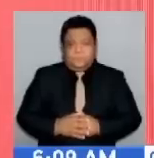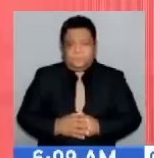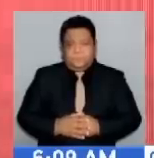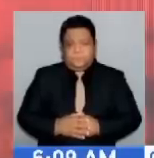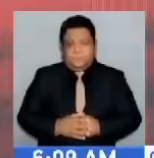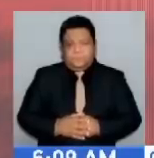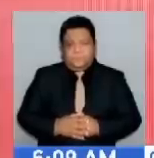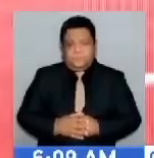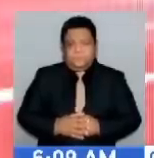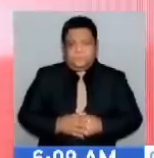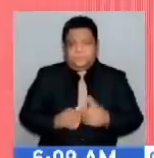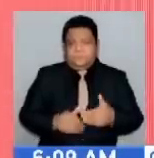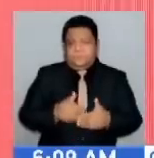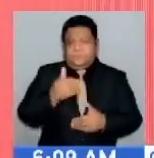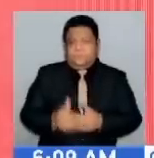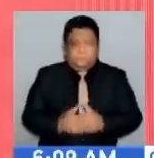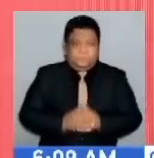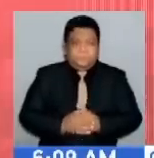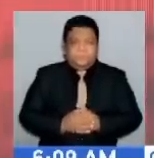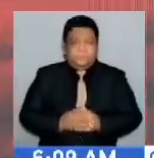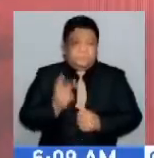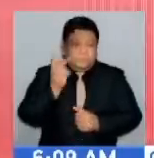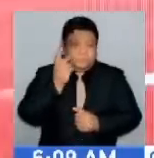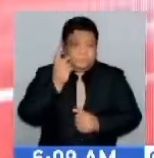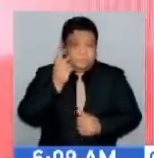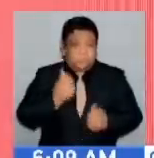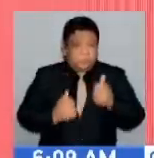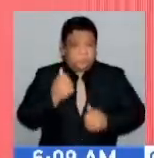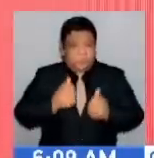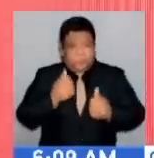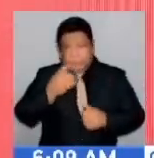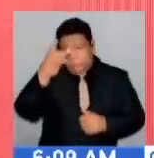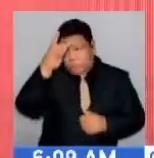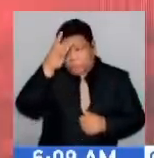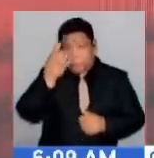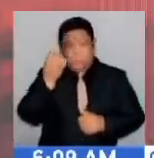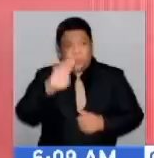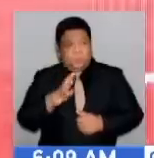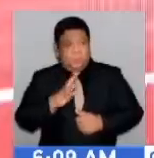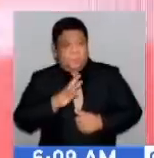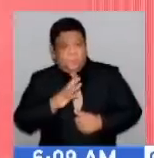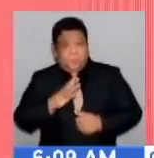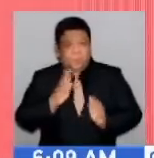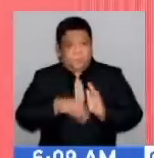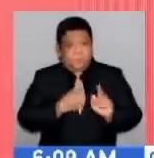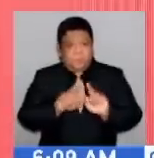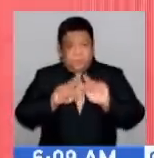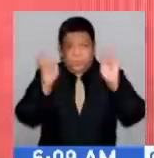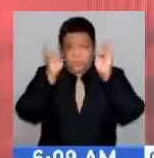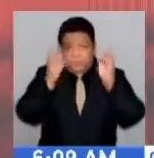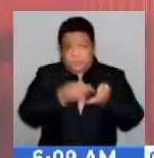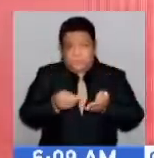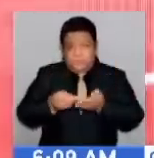Alamin natin kung sakit o ginhawa sa bulsa ng mga mamimili ang presyo ng mga gulay at iba pang bilihin mula sa Pasay Public Market.